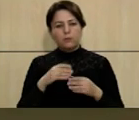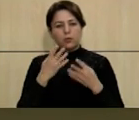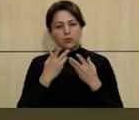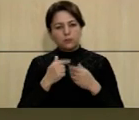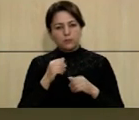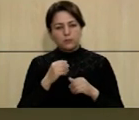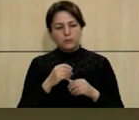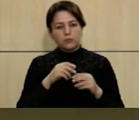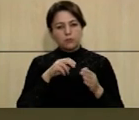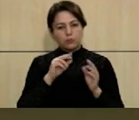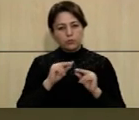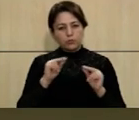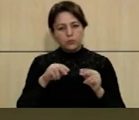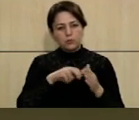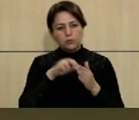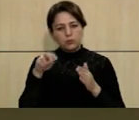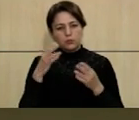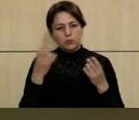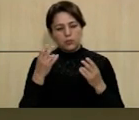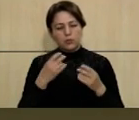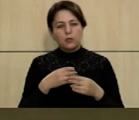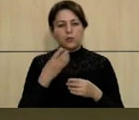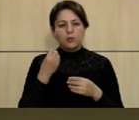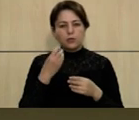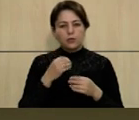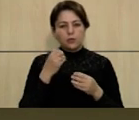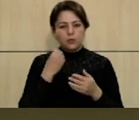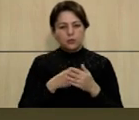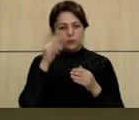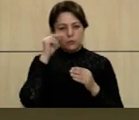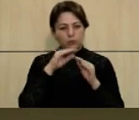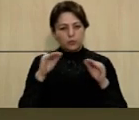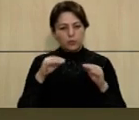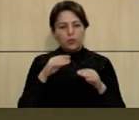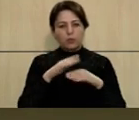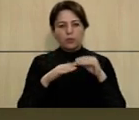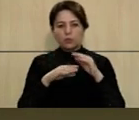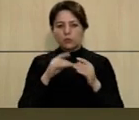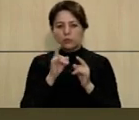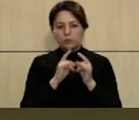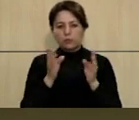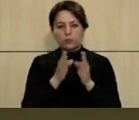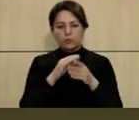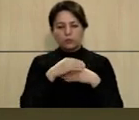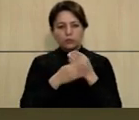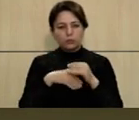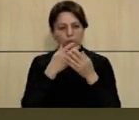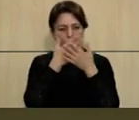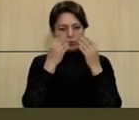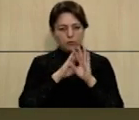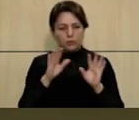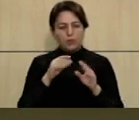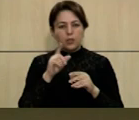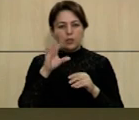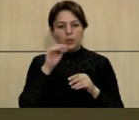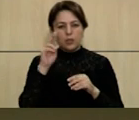ustozingizga yuborasiz. Darvoqe, aziz o'quvchilar, qo'lingizni sovunlab yuvishni unutmang. Gigiyena